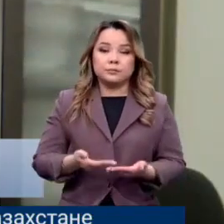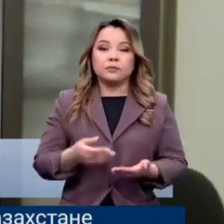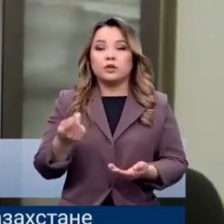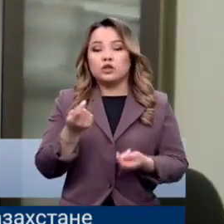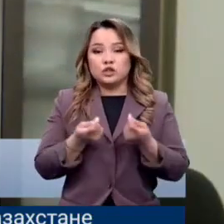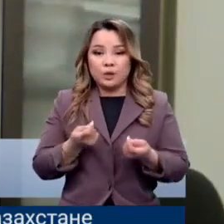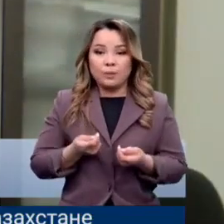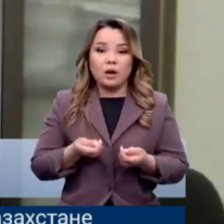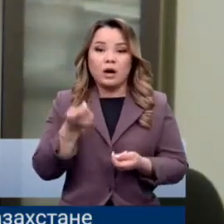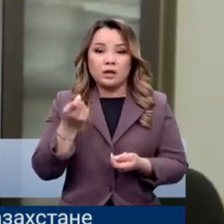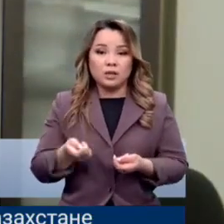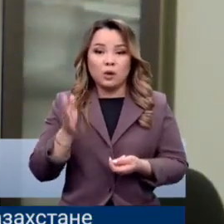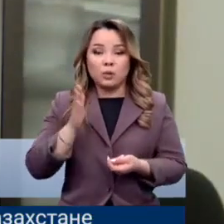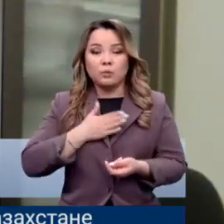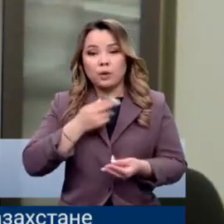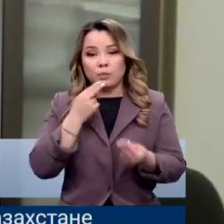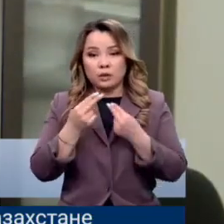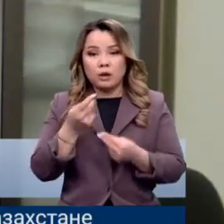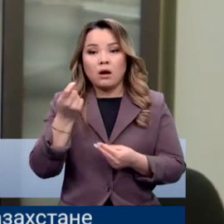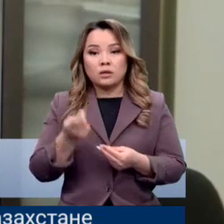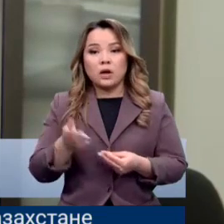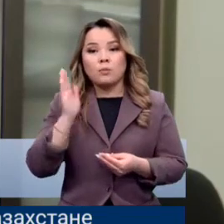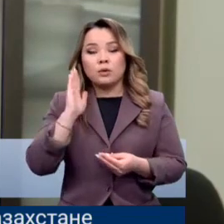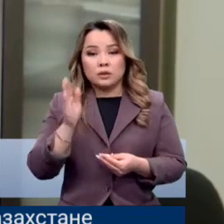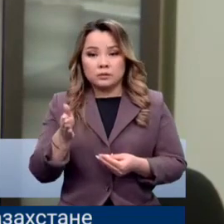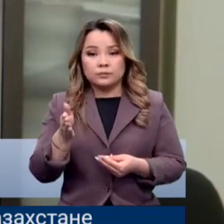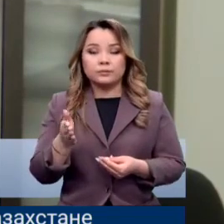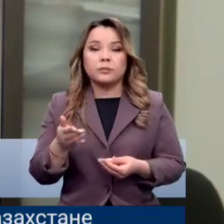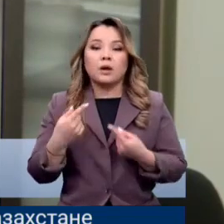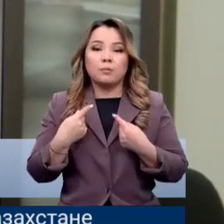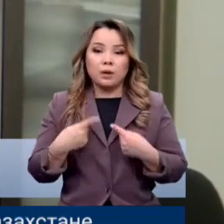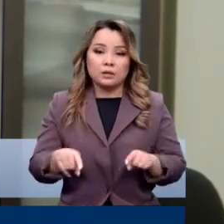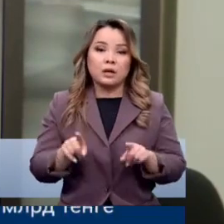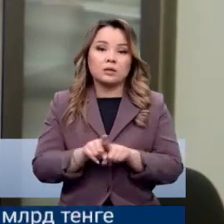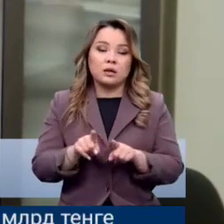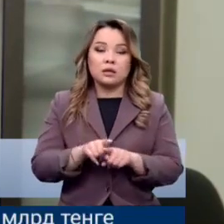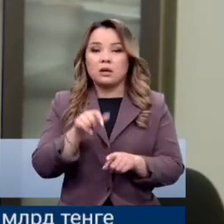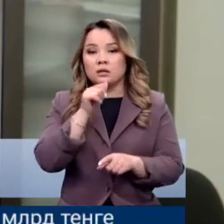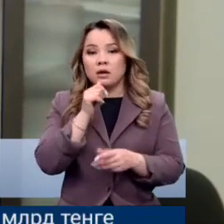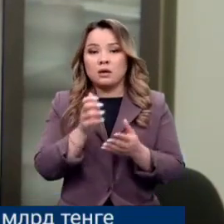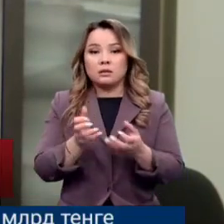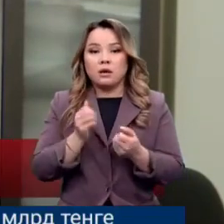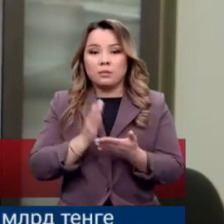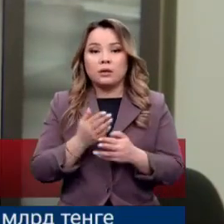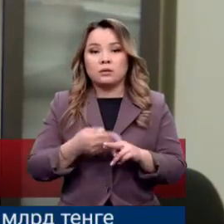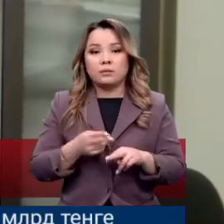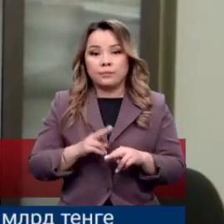болса, біздің продукция да арзан болады. Басқа заттарын